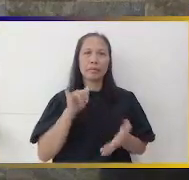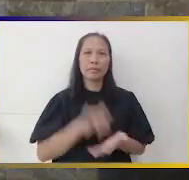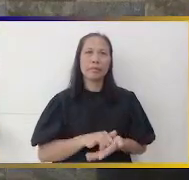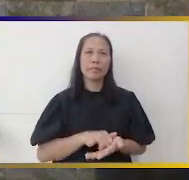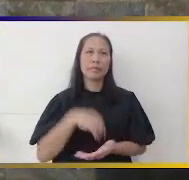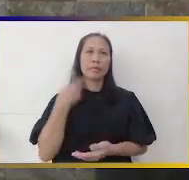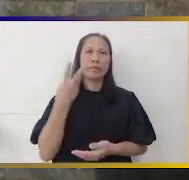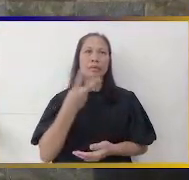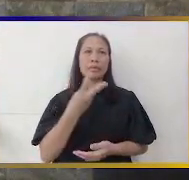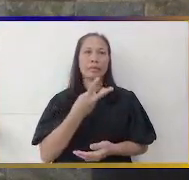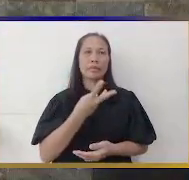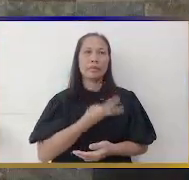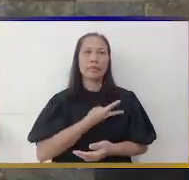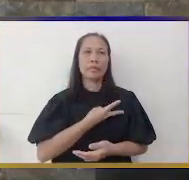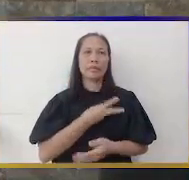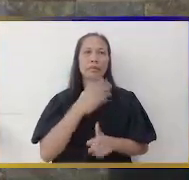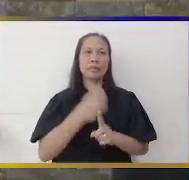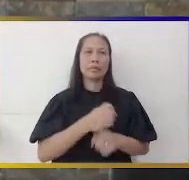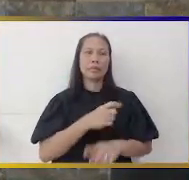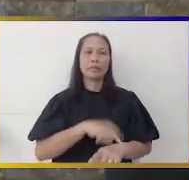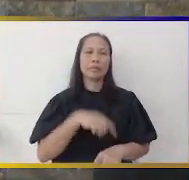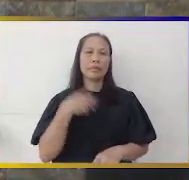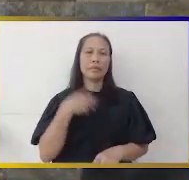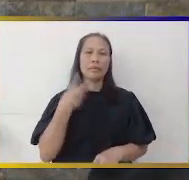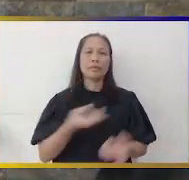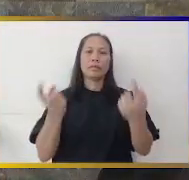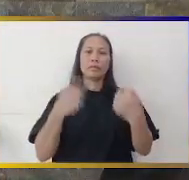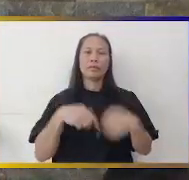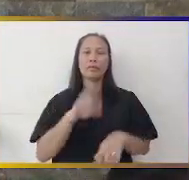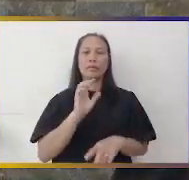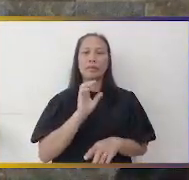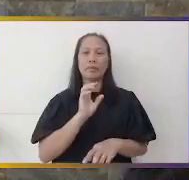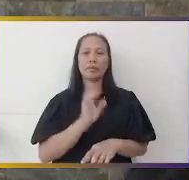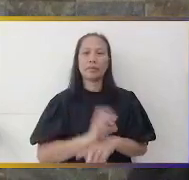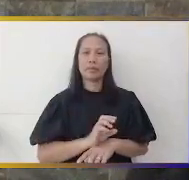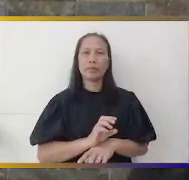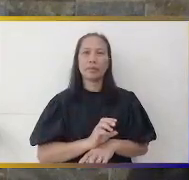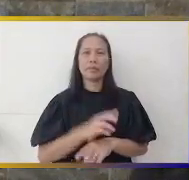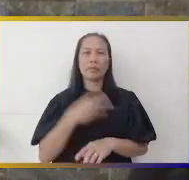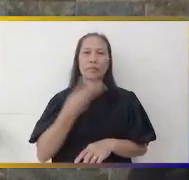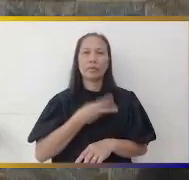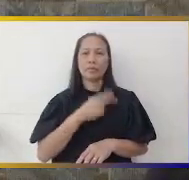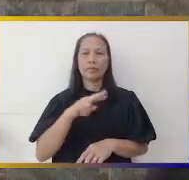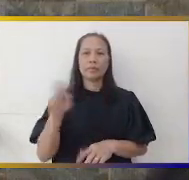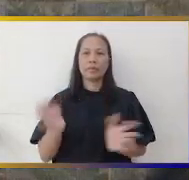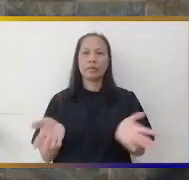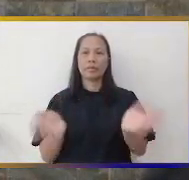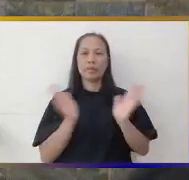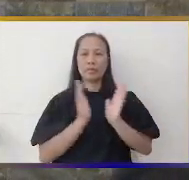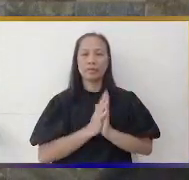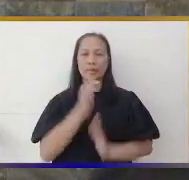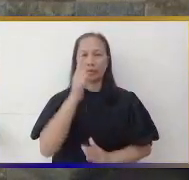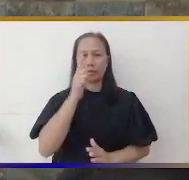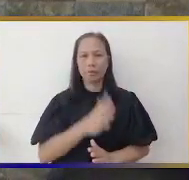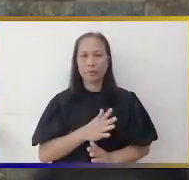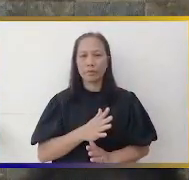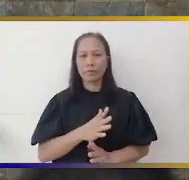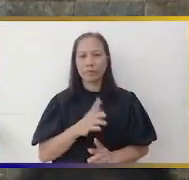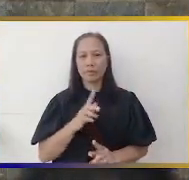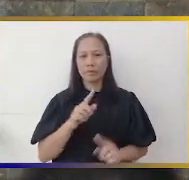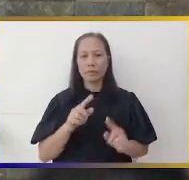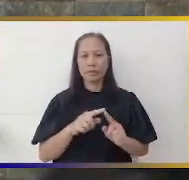po Everytime We go to church we have to beg God We have to ask God na tayo ay kanyang